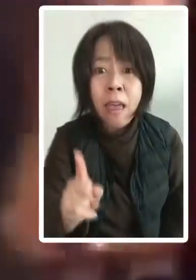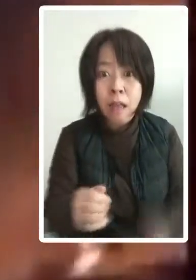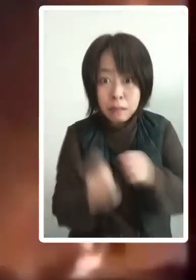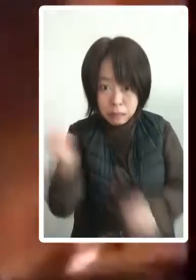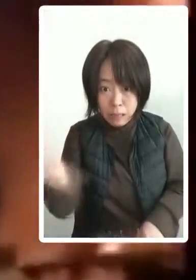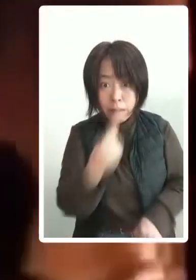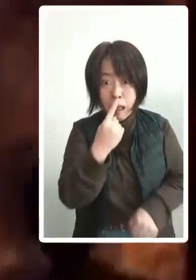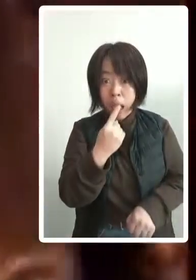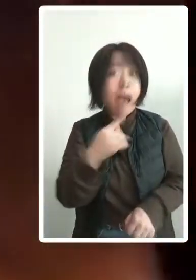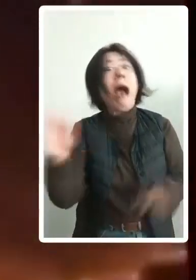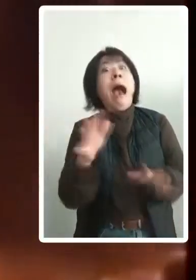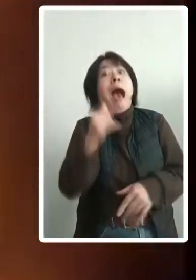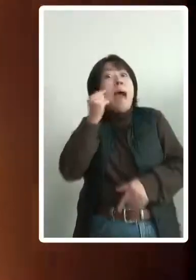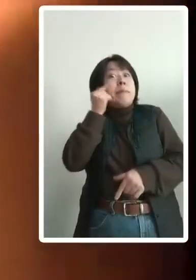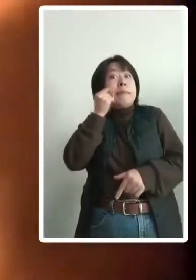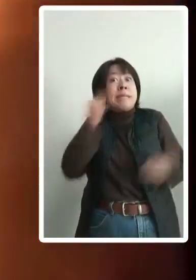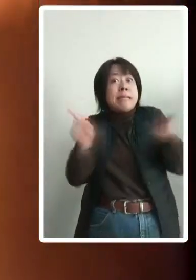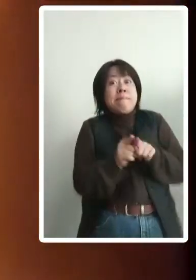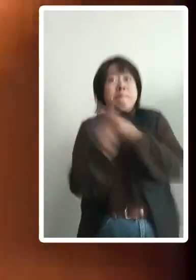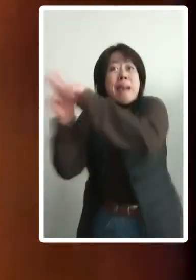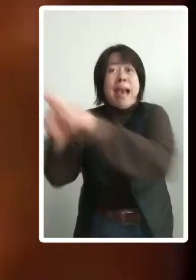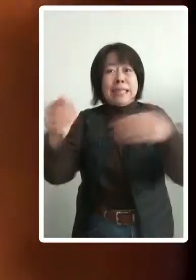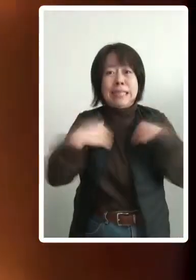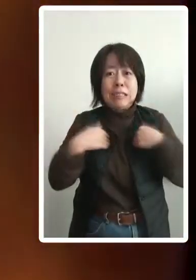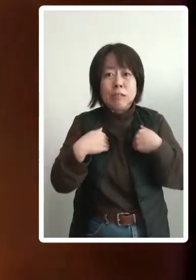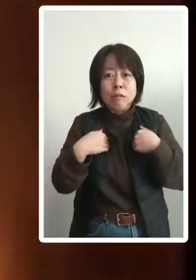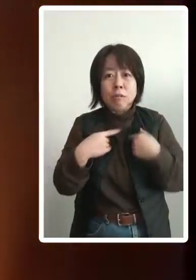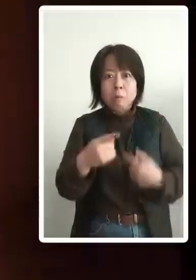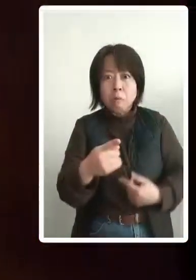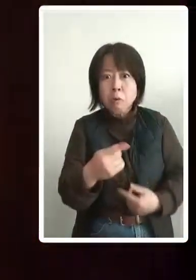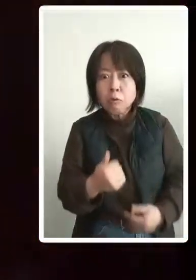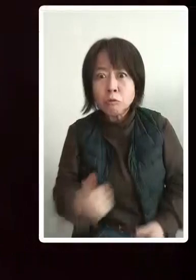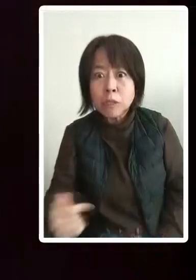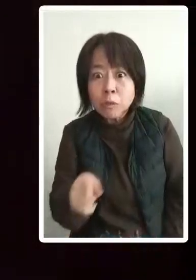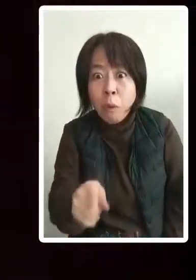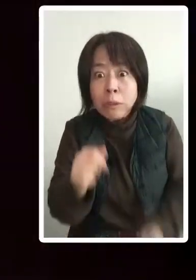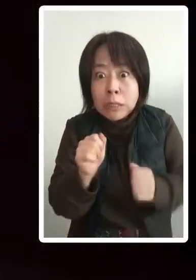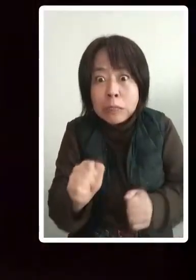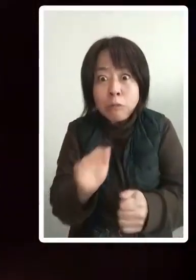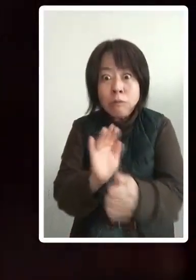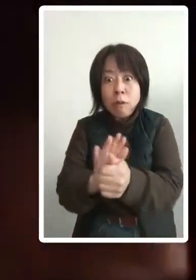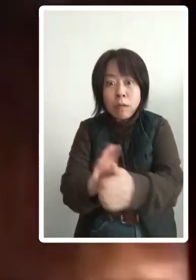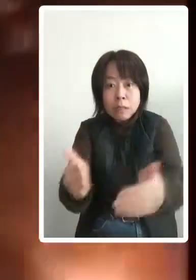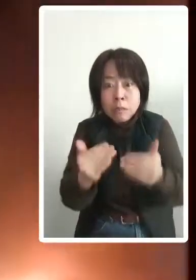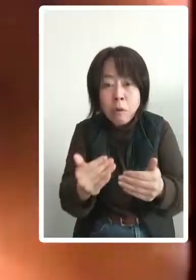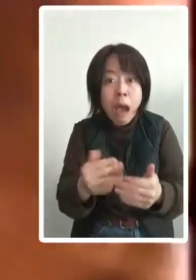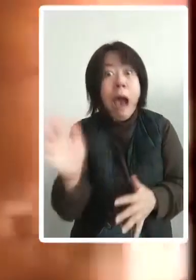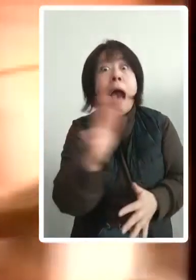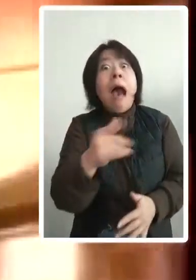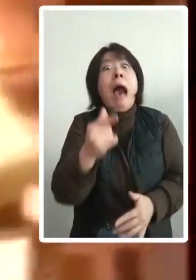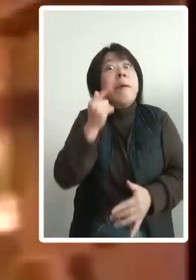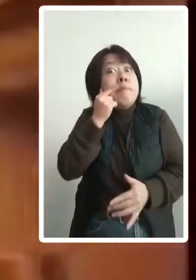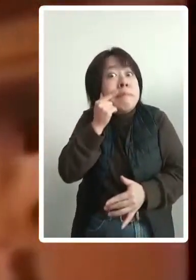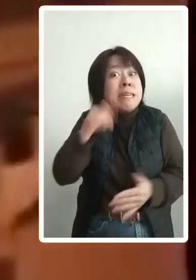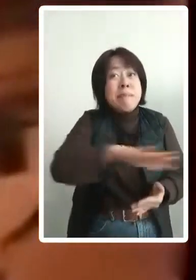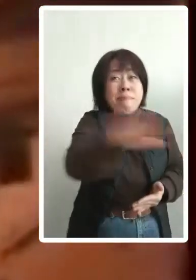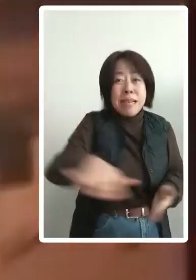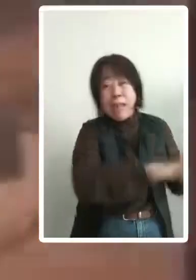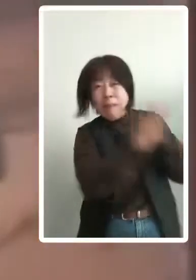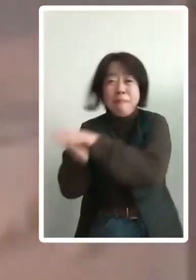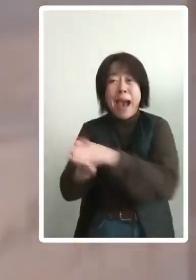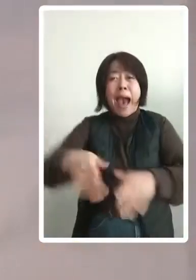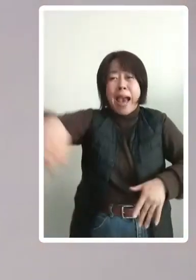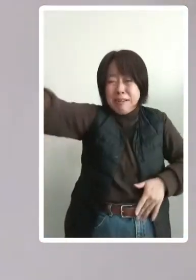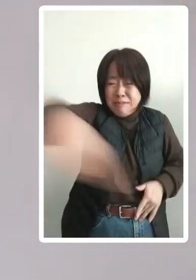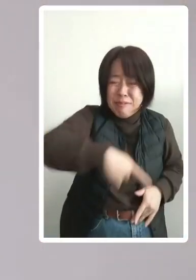それはあかんわ。厚種さんまだ下に。それでもこれはあかんわ。みんな煙に巻かれてまう。